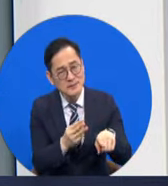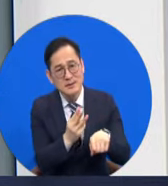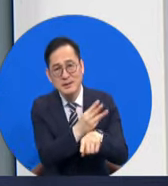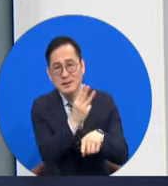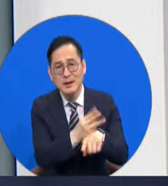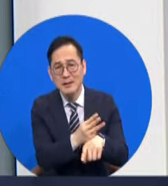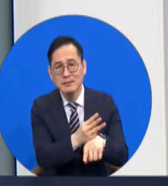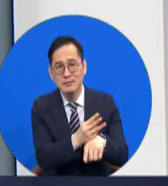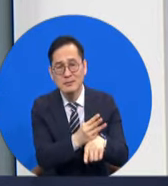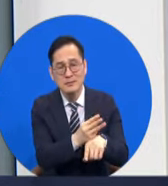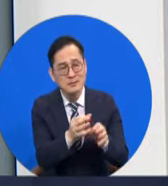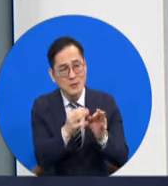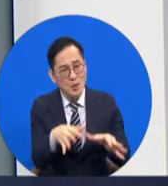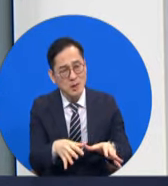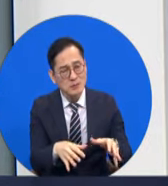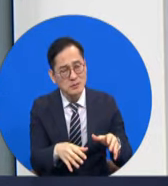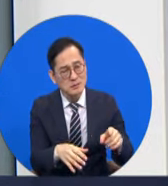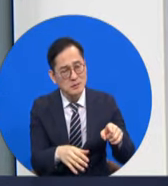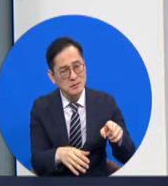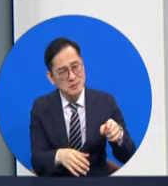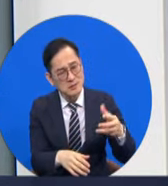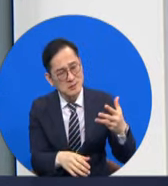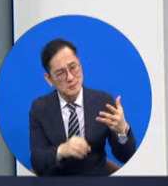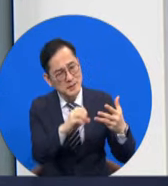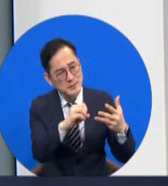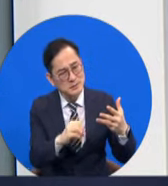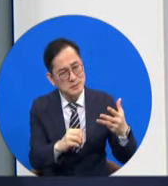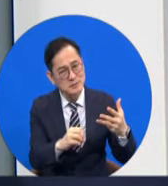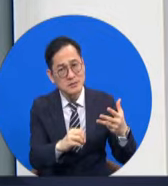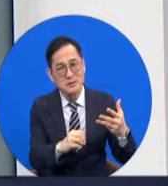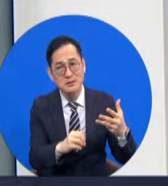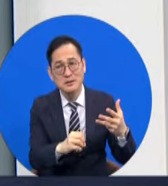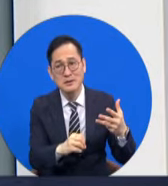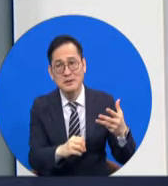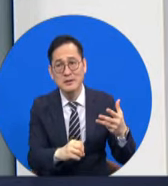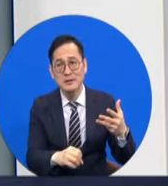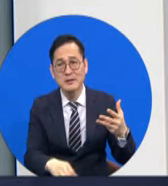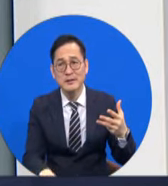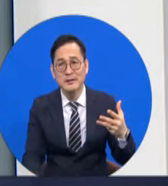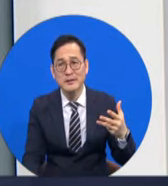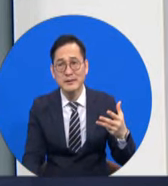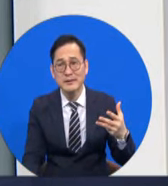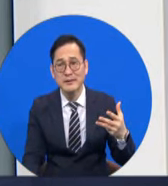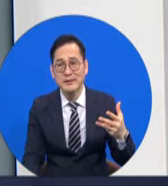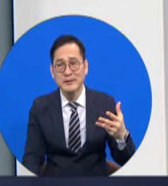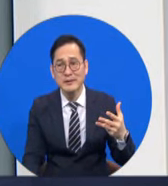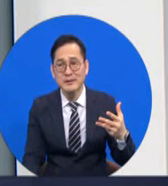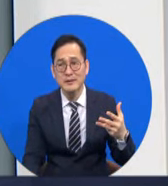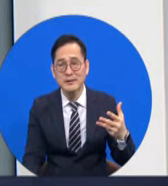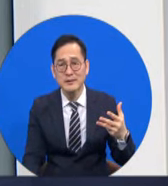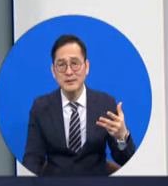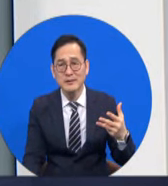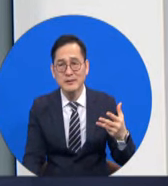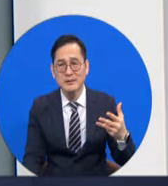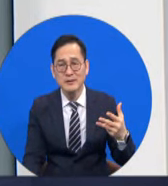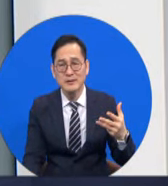지났단 말이에요. 여기에다가 단순히 4를 곱하면 12가 된단 말이겠어요. 말이지 않습니까? 그런데 한 7%